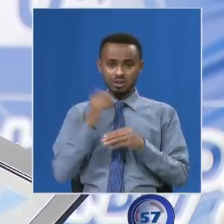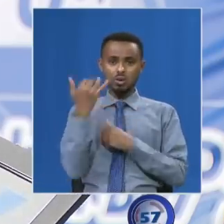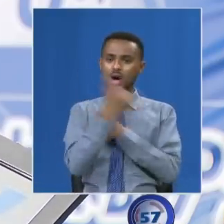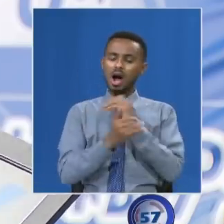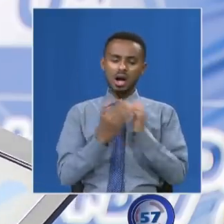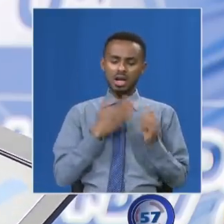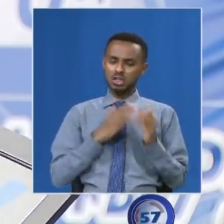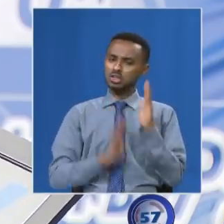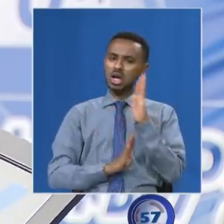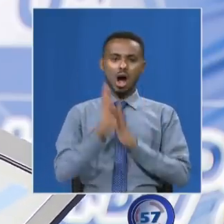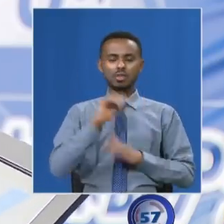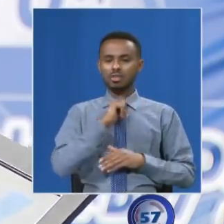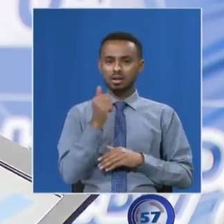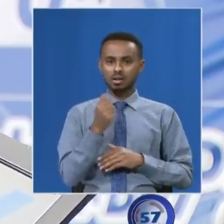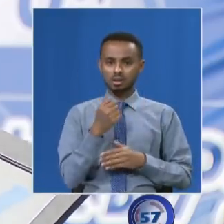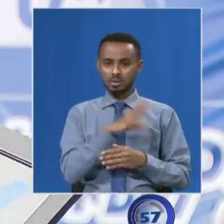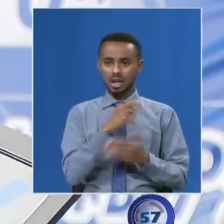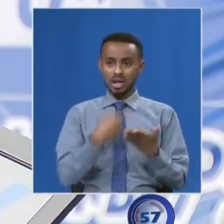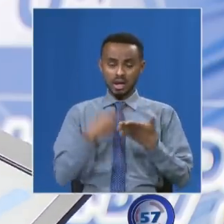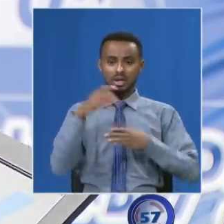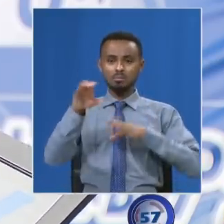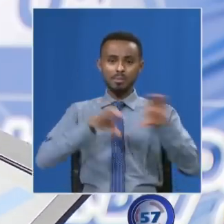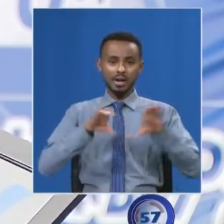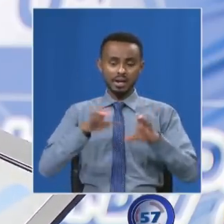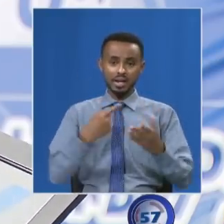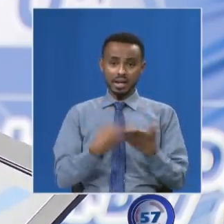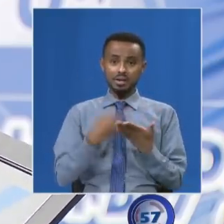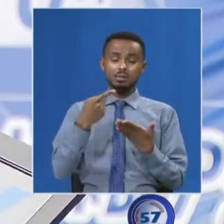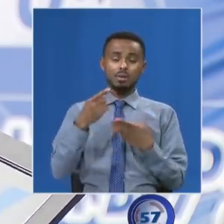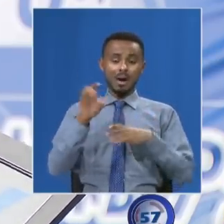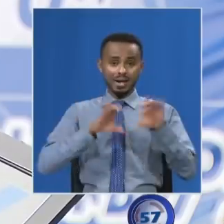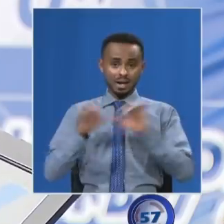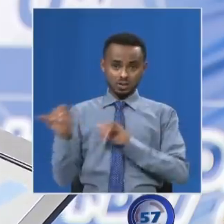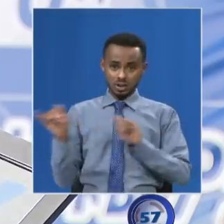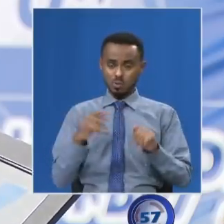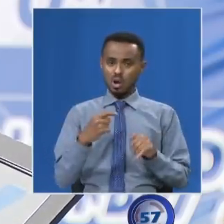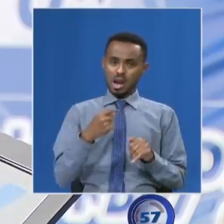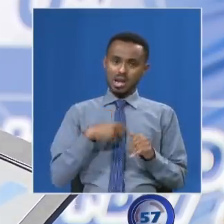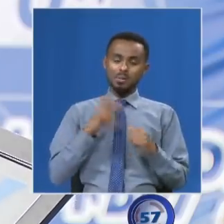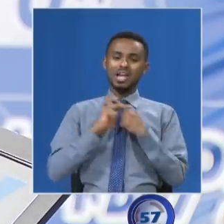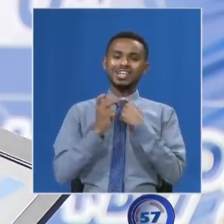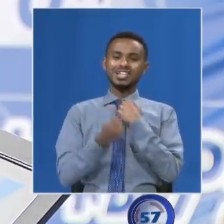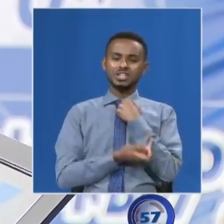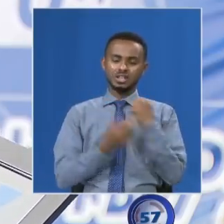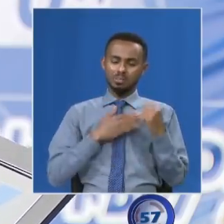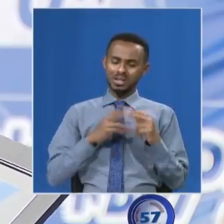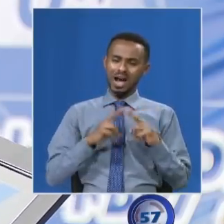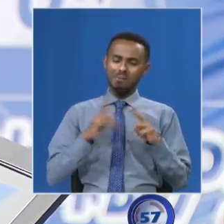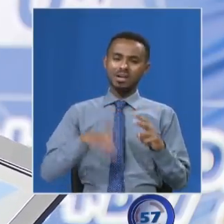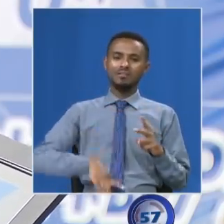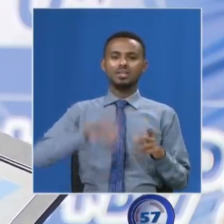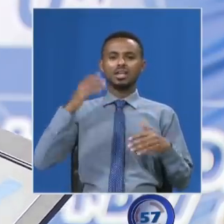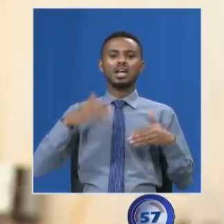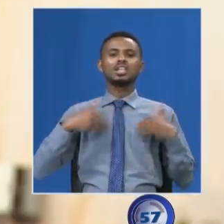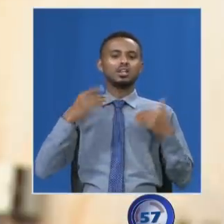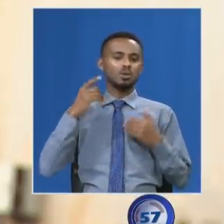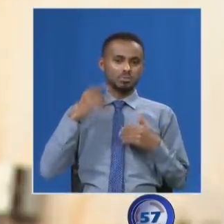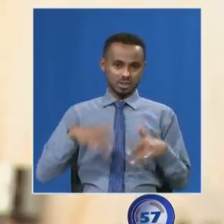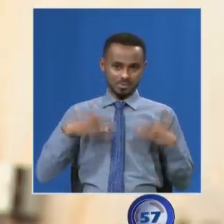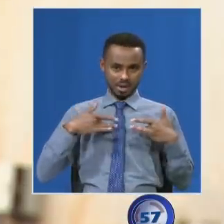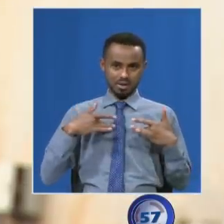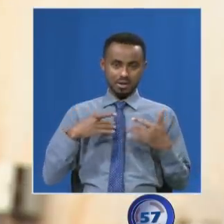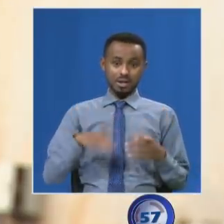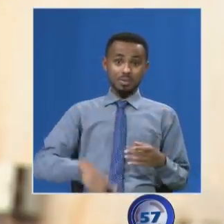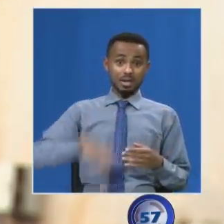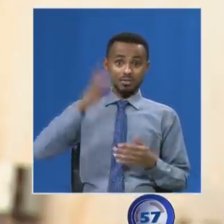አገራችን አታድግም። እና ይሄንን በማድረጋችንም ደግሞ ለኔም ለድርጅቴም በጣም ከፍተኛ ደስታ ነው የሚሰማን።